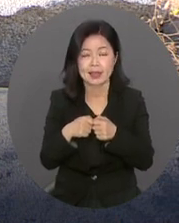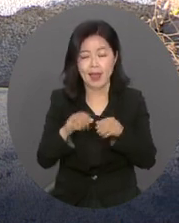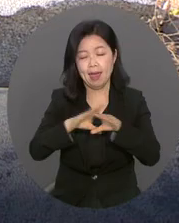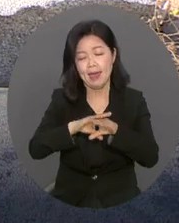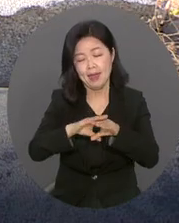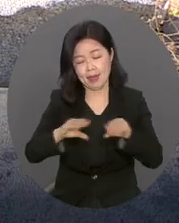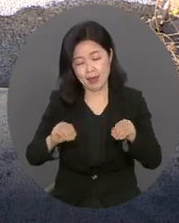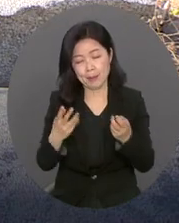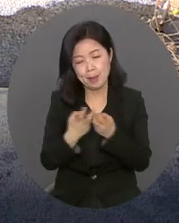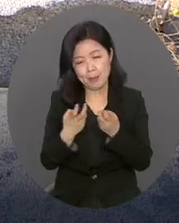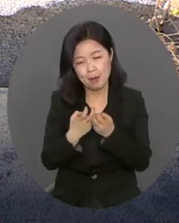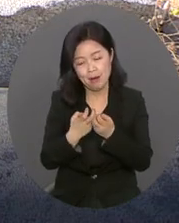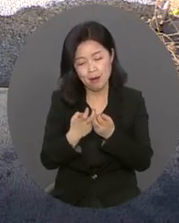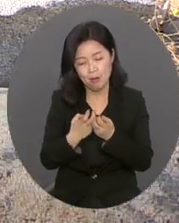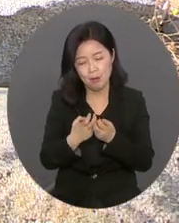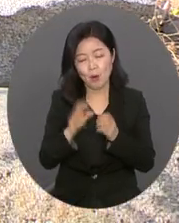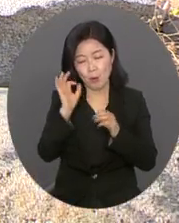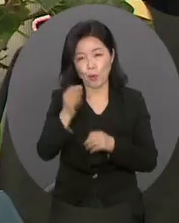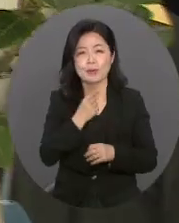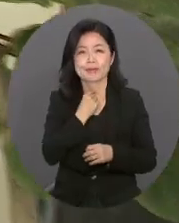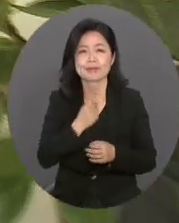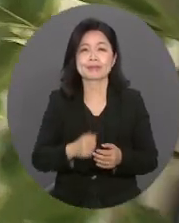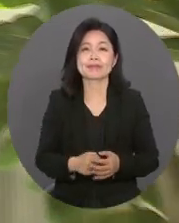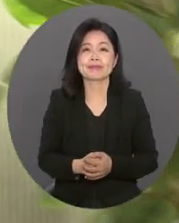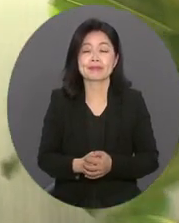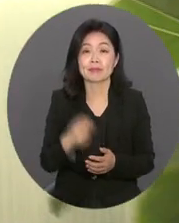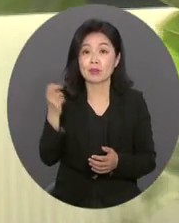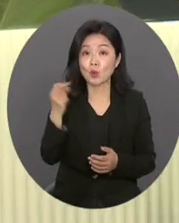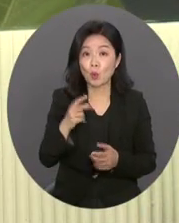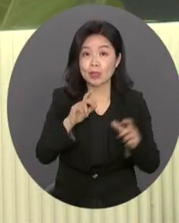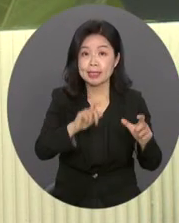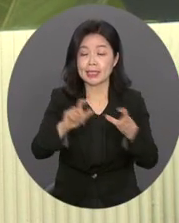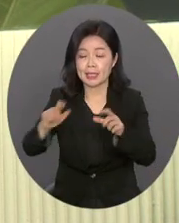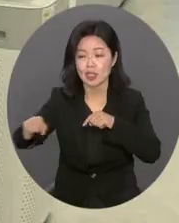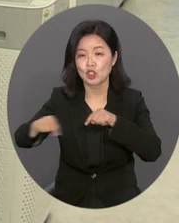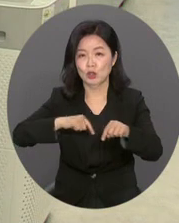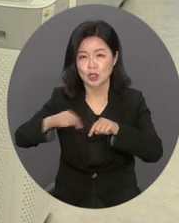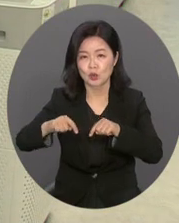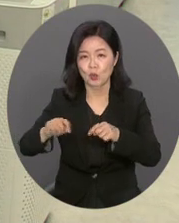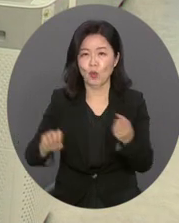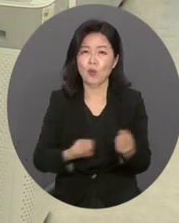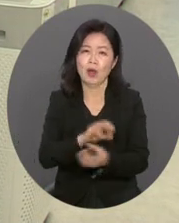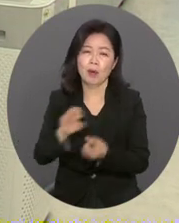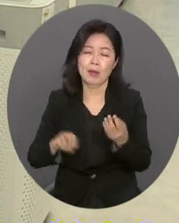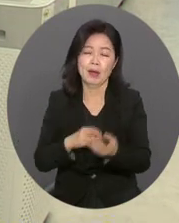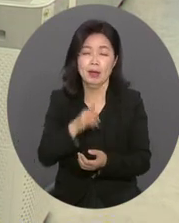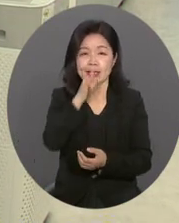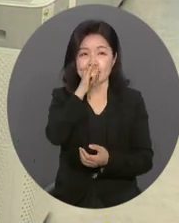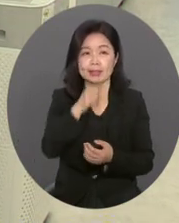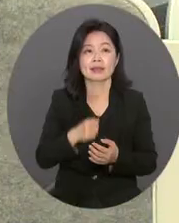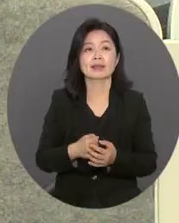해결 방안을 내줬으면 좋겠다고 생각합니다. 한편 지역 정가도 술렁였습니다. 민주당